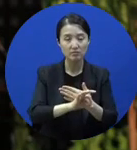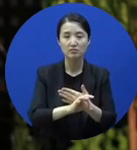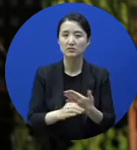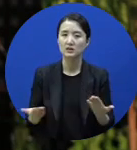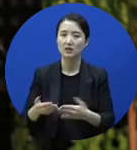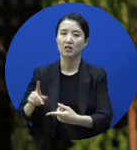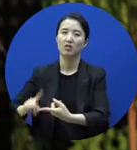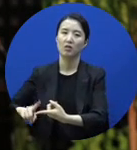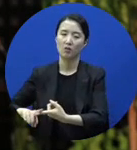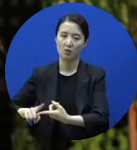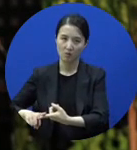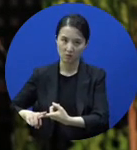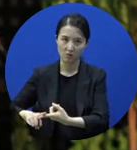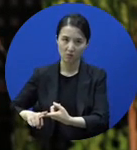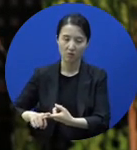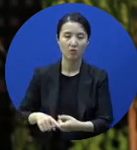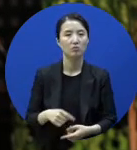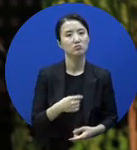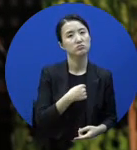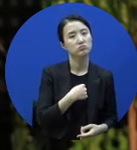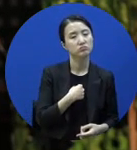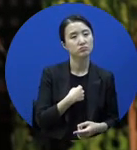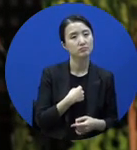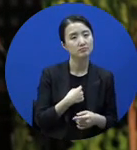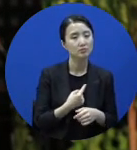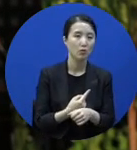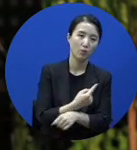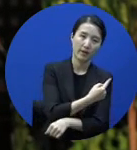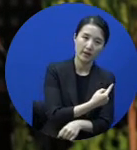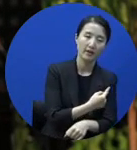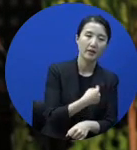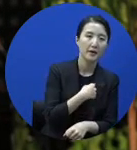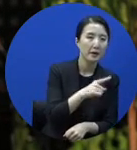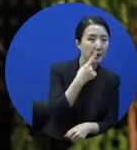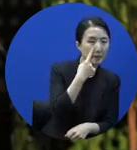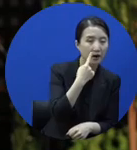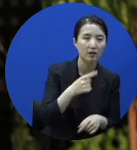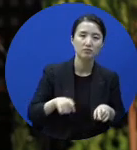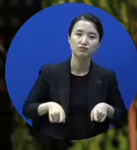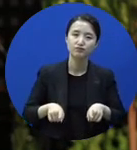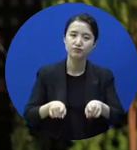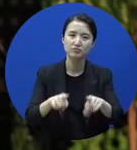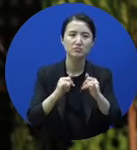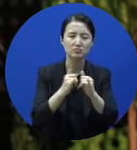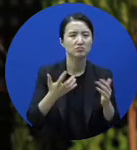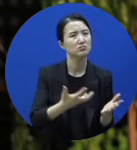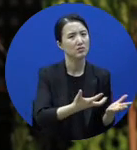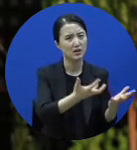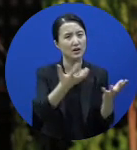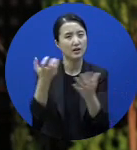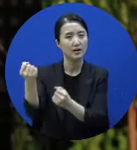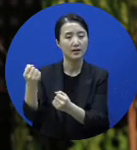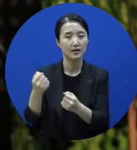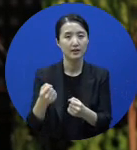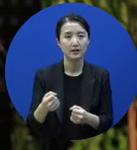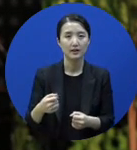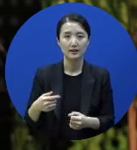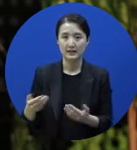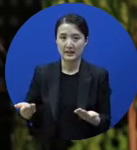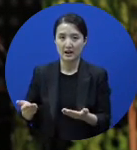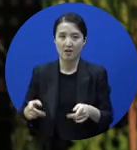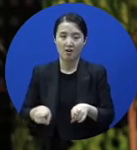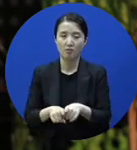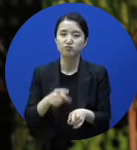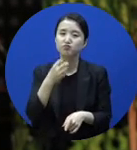안정된 페이를 받으면서 내가 원하는 일을 할 수 있었기 때문에 훨씬 더 다양한 시도를 해봤다라고 얘기도 합니다. 그만큼